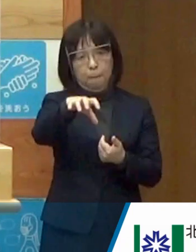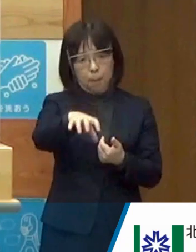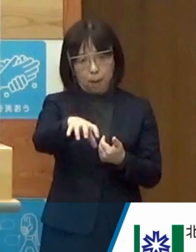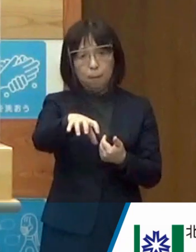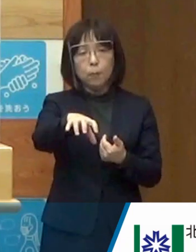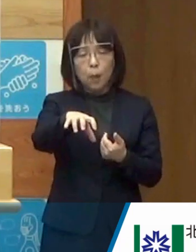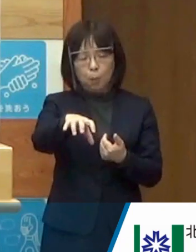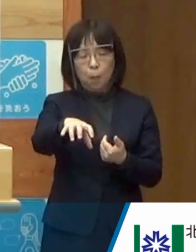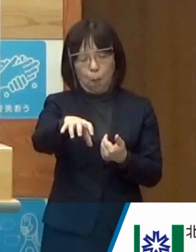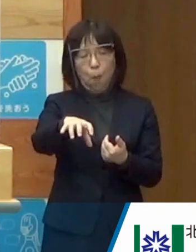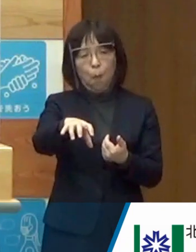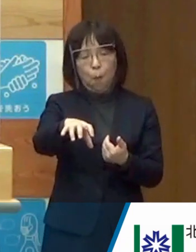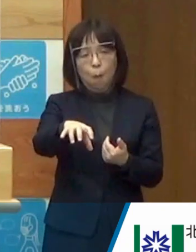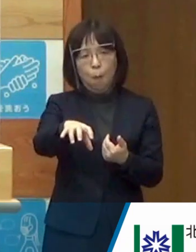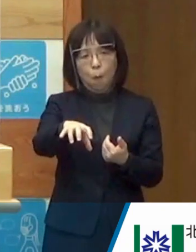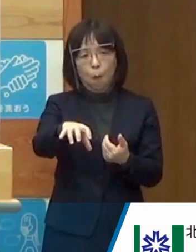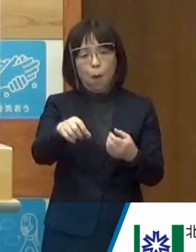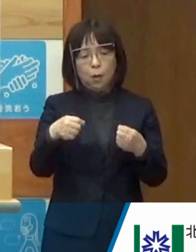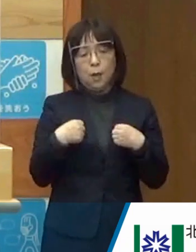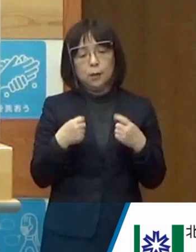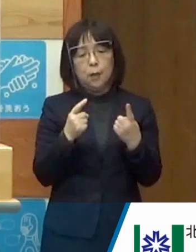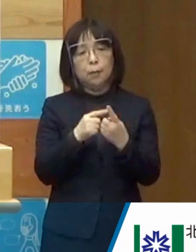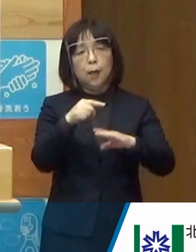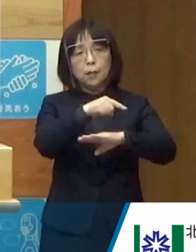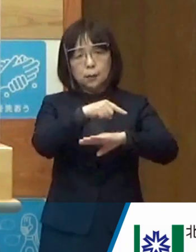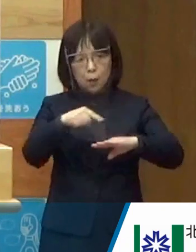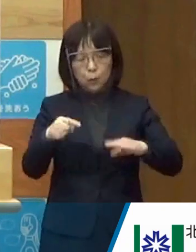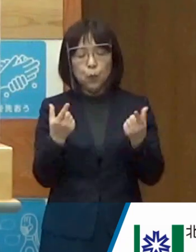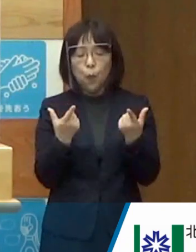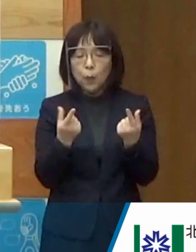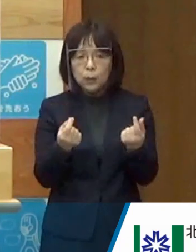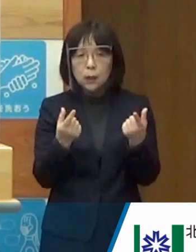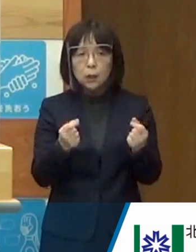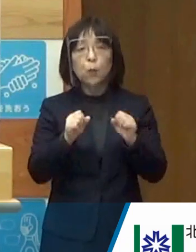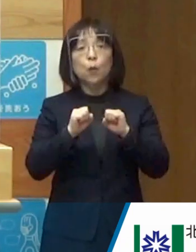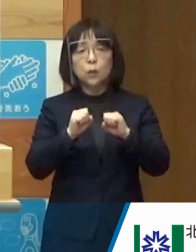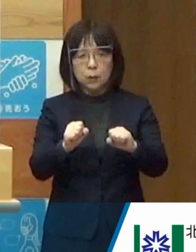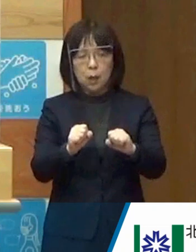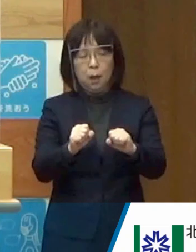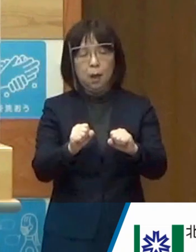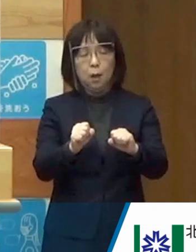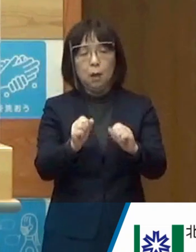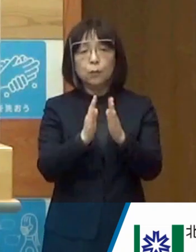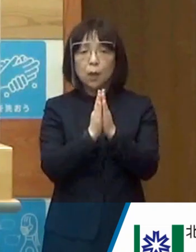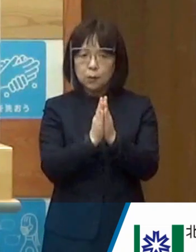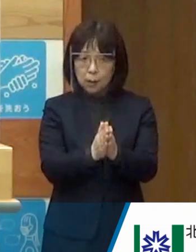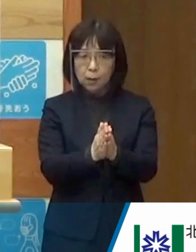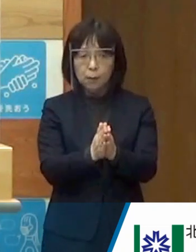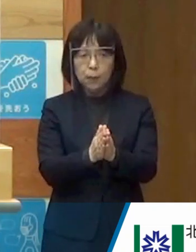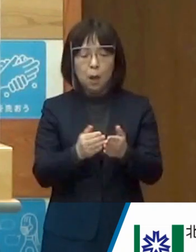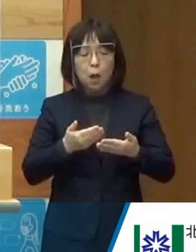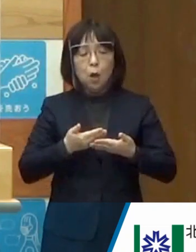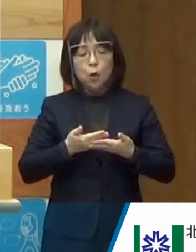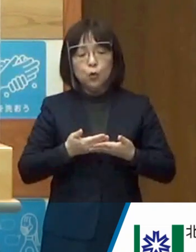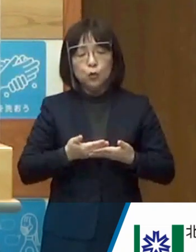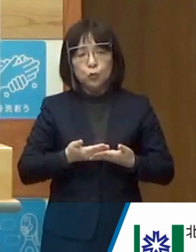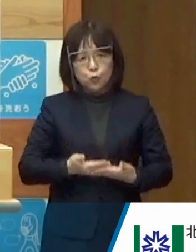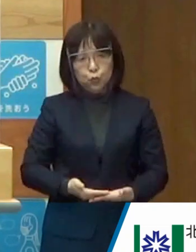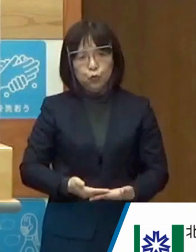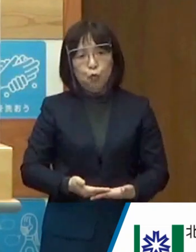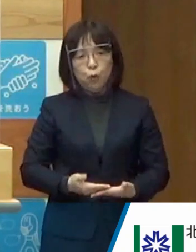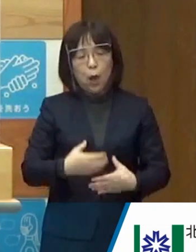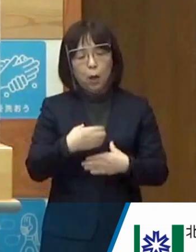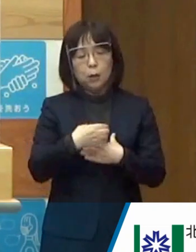基本的な感染対策、こちらの再徹底をいただくこと、そして重症化リスクの高い高齢